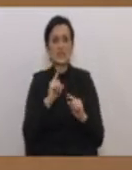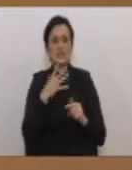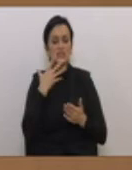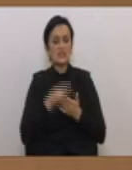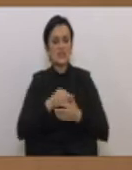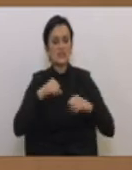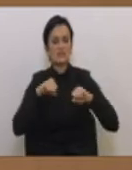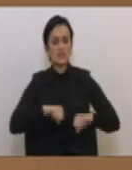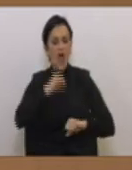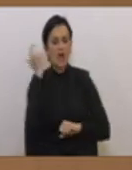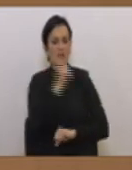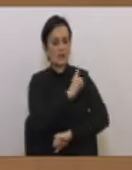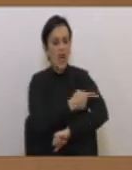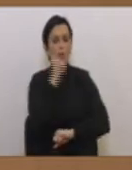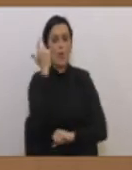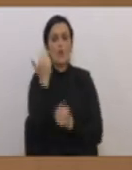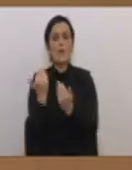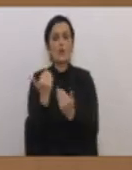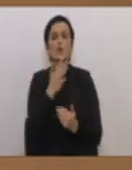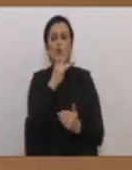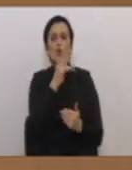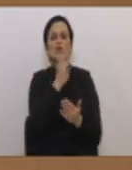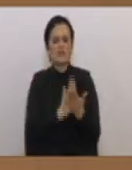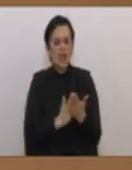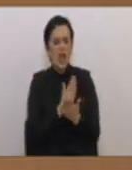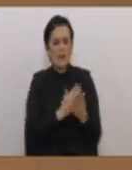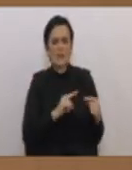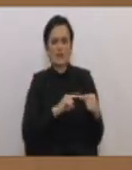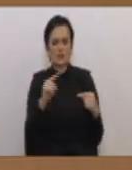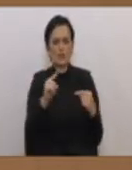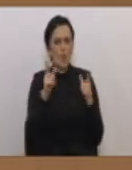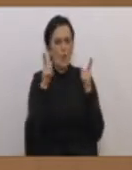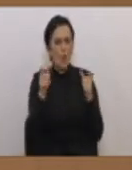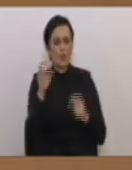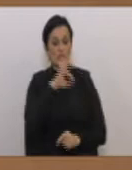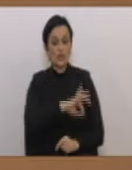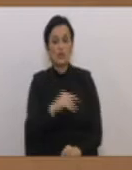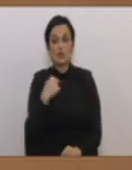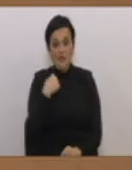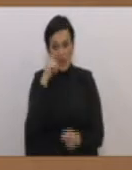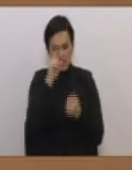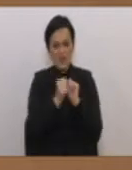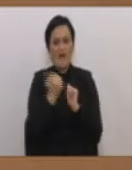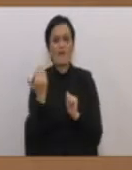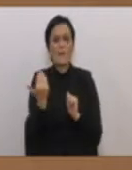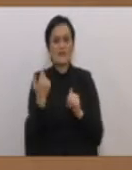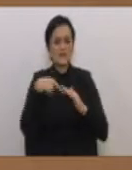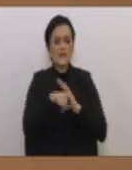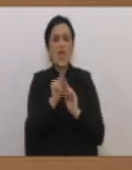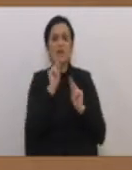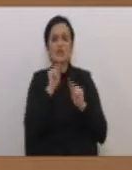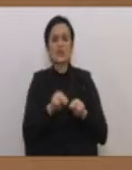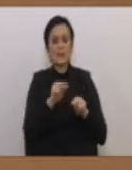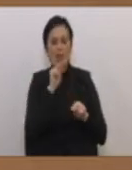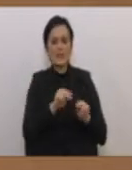მას თავის დროზე ჰქონდა და რომელსაც ის წლების მანძილზე ბოროდად იყენებდა. ჩვენ გვახსოვს მის მიერ ჩადენილი